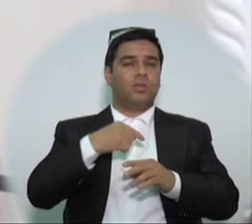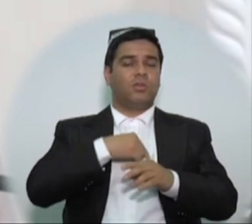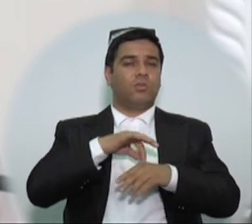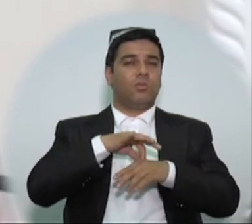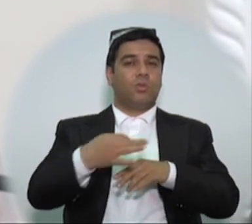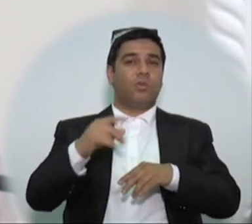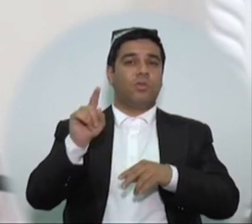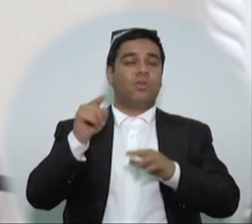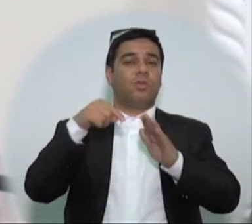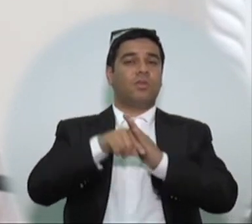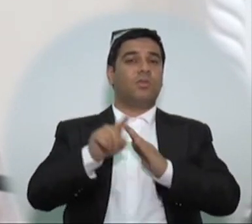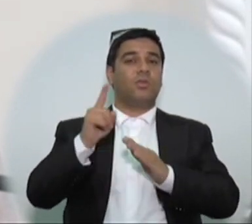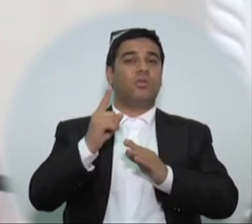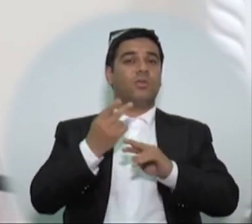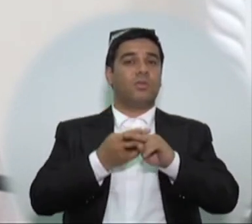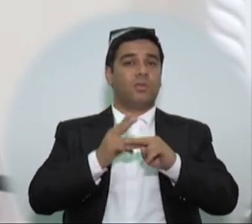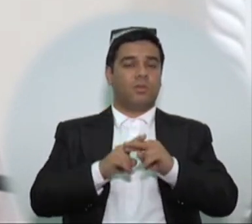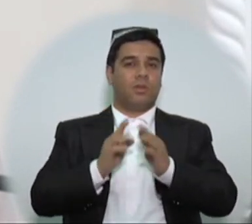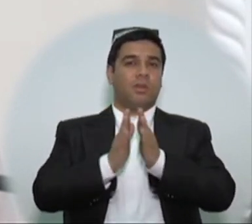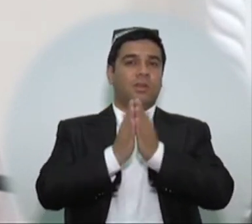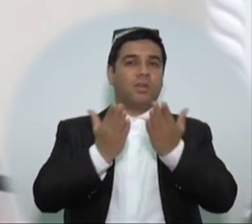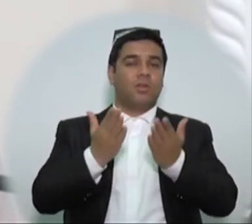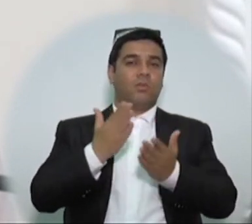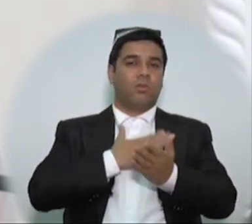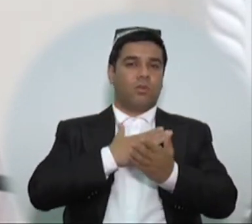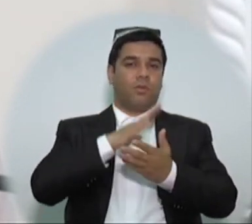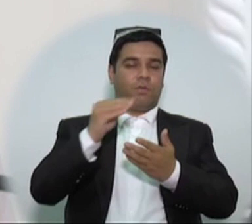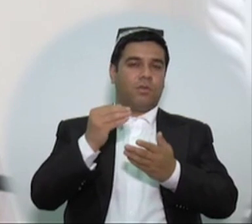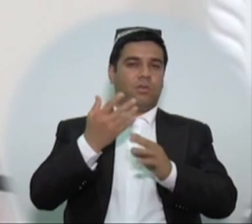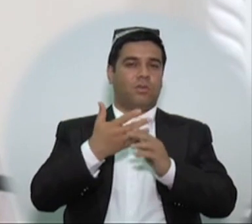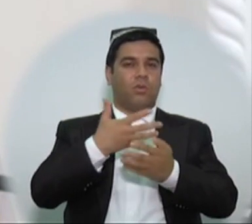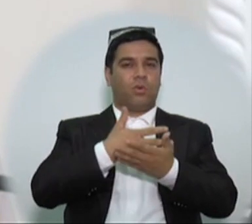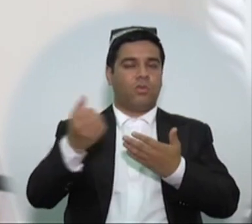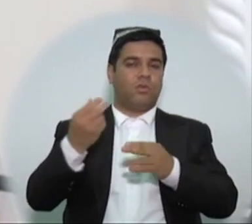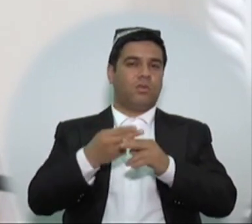kıyın bir haletke sakanlarsa, kitaplarımını payhan kıyarları buldu.